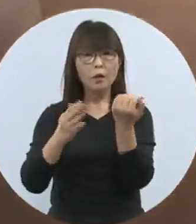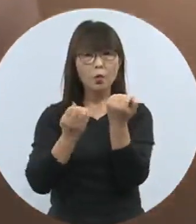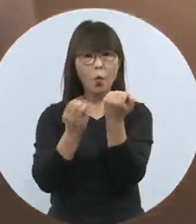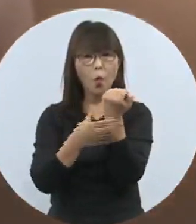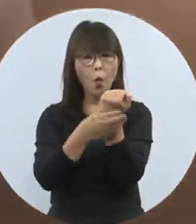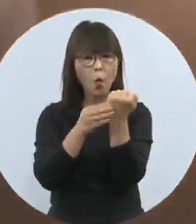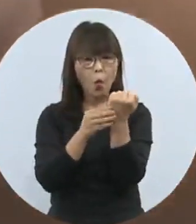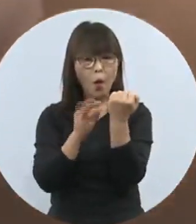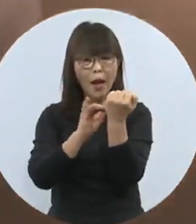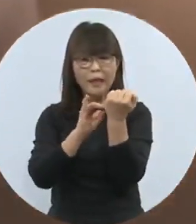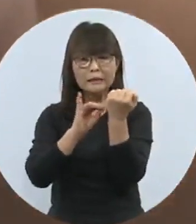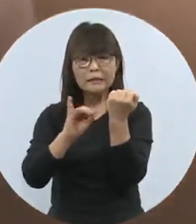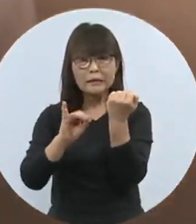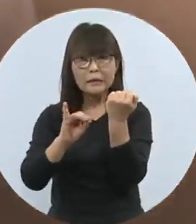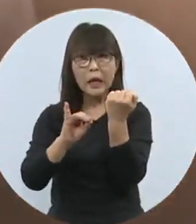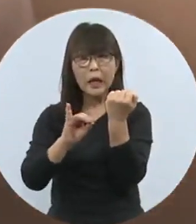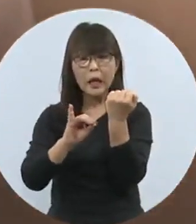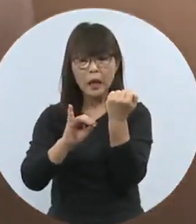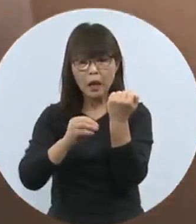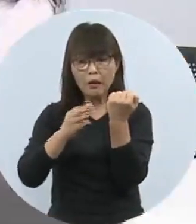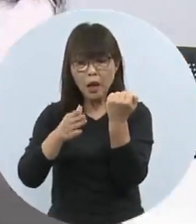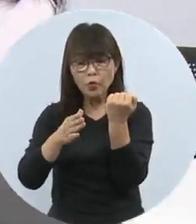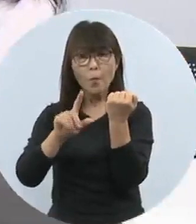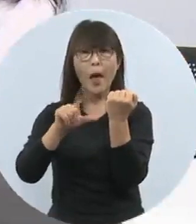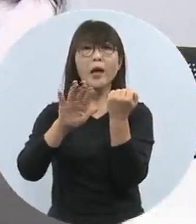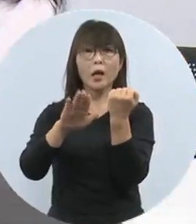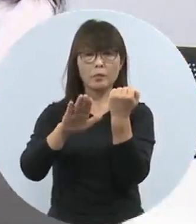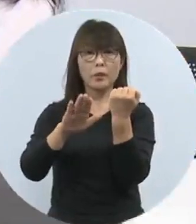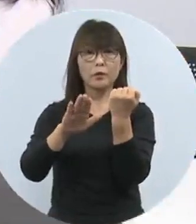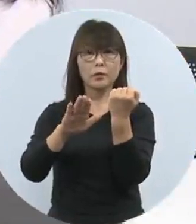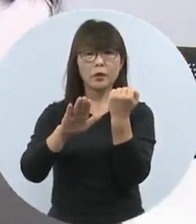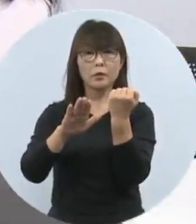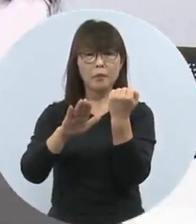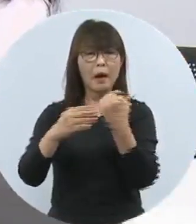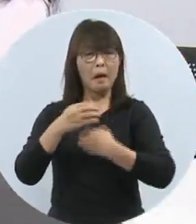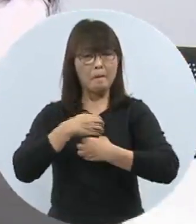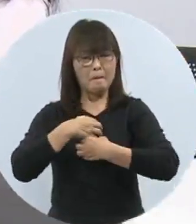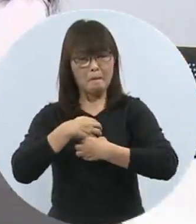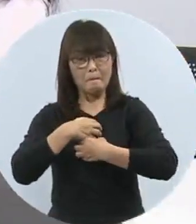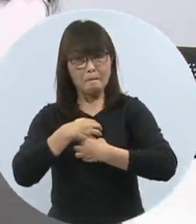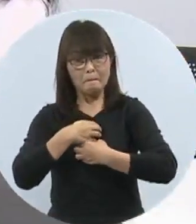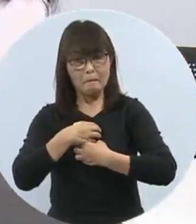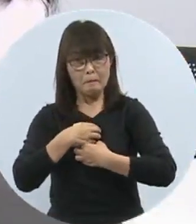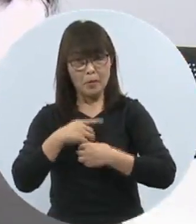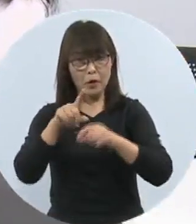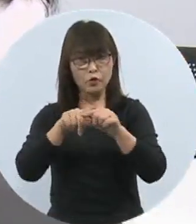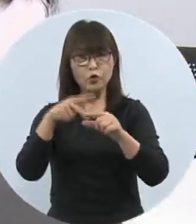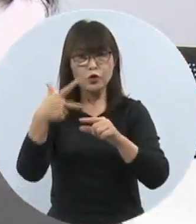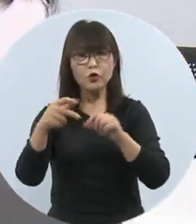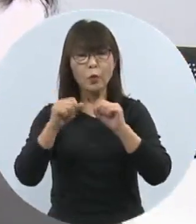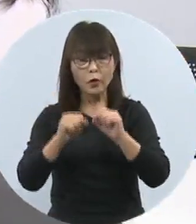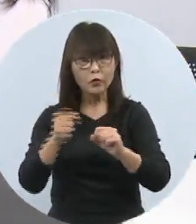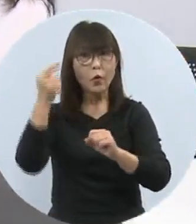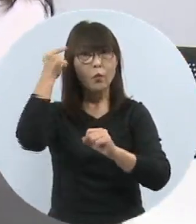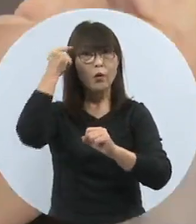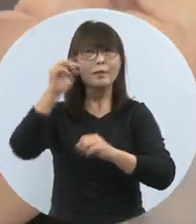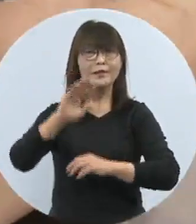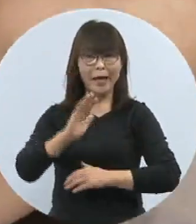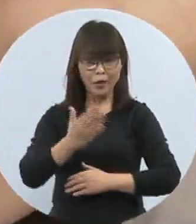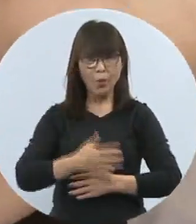血したりすることがあるんですけれども、でそれでちょっと怖くなってやめてしまうっていう方もいらっしゃるんです